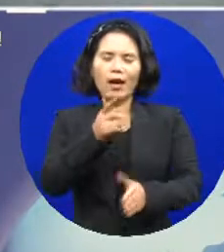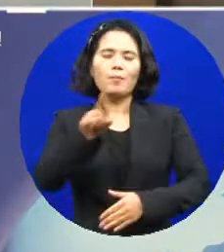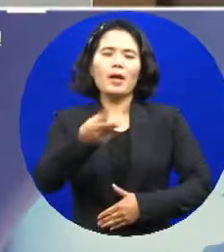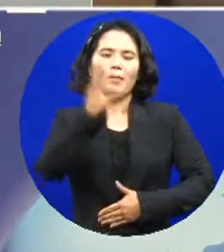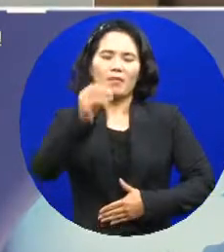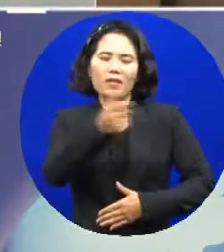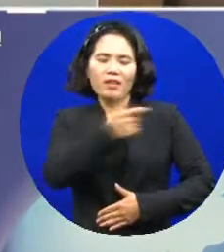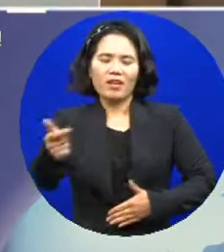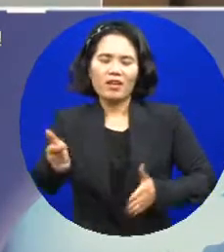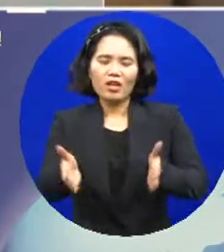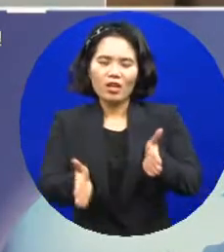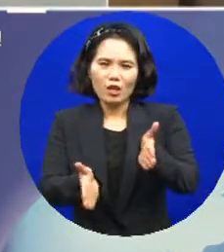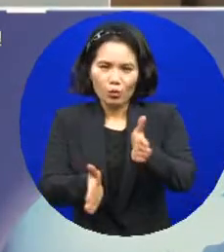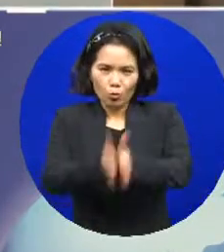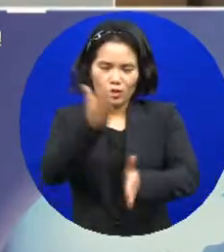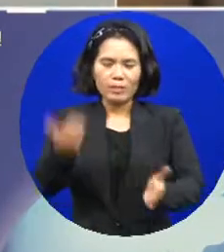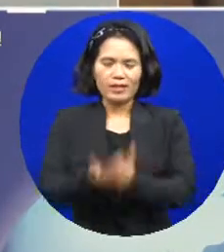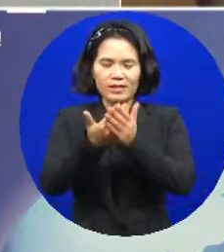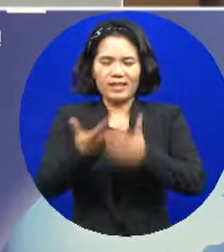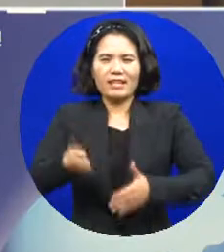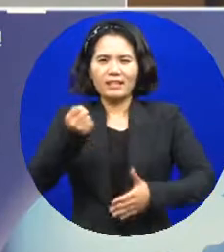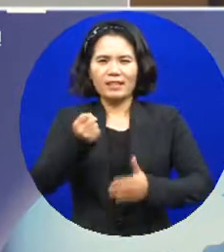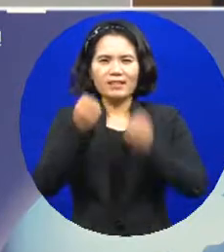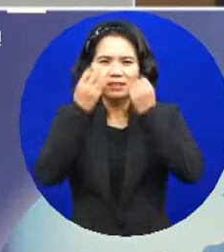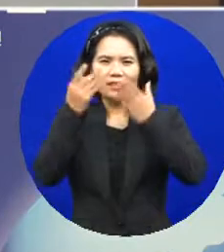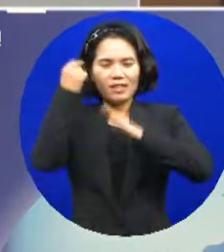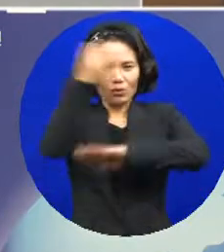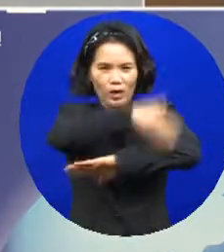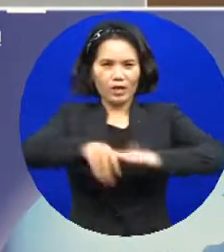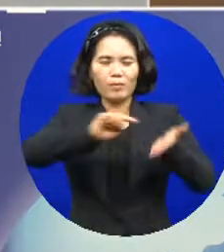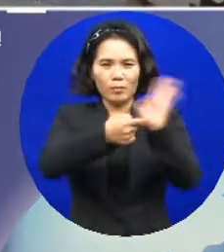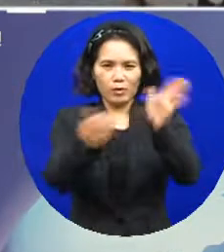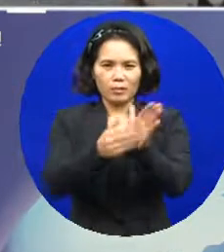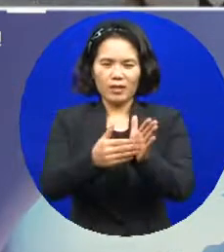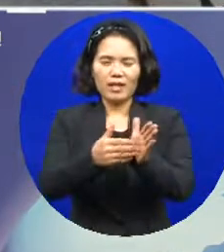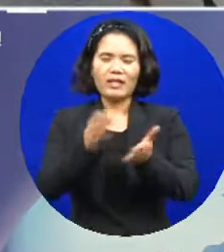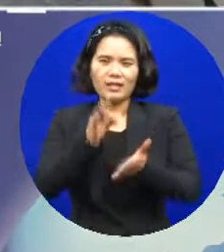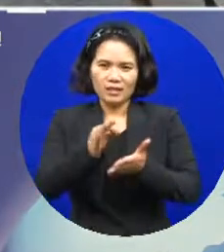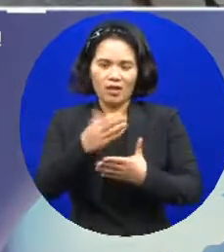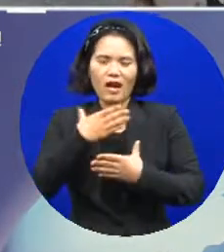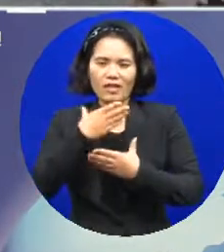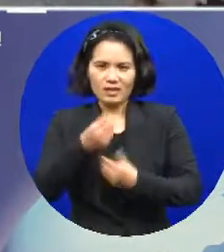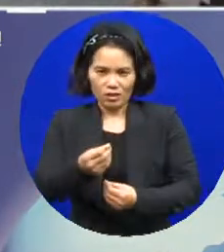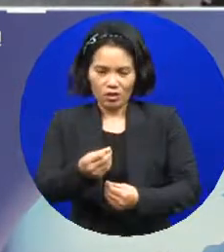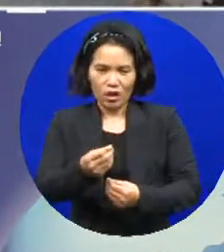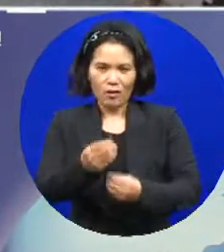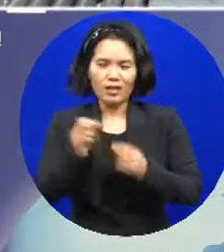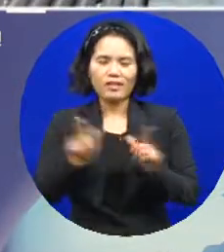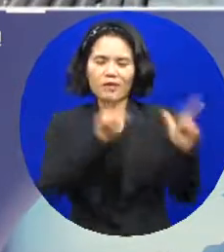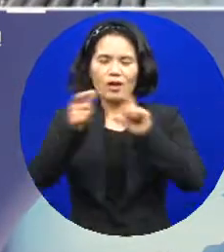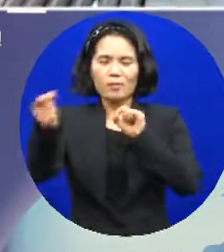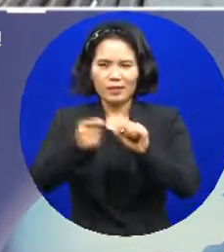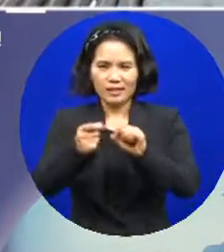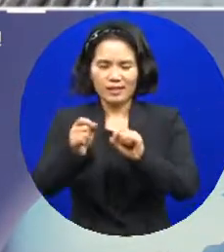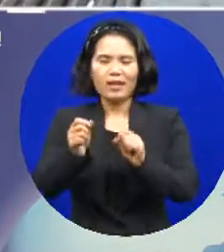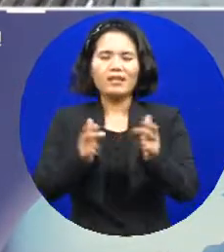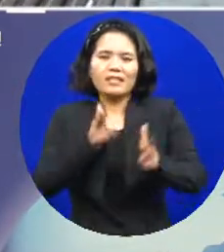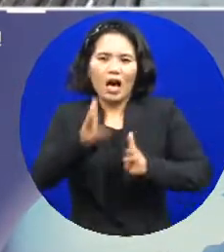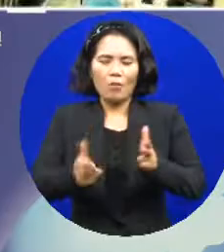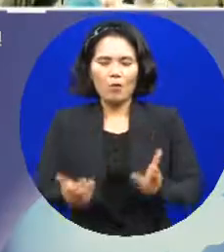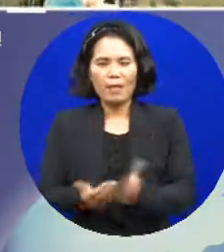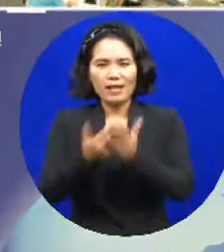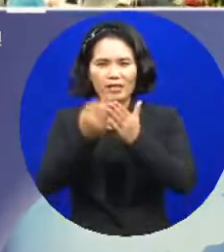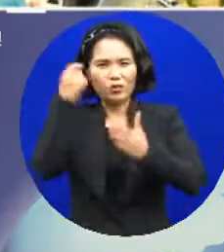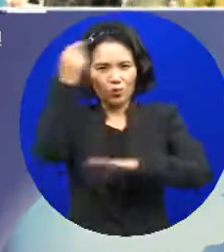용인시가 100만 대도시 성장 기반을 다진다는 힘찬 청사진을 제시했습니다. 재정 안정화와 생활 밀착형 사업 지속